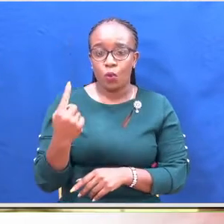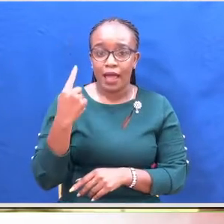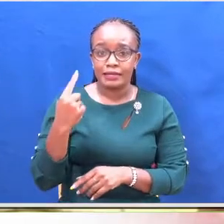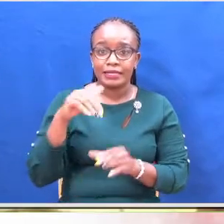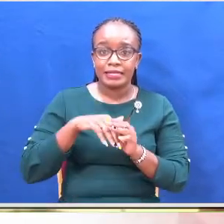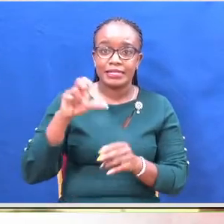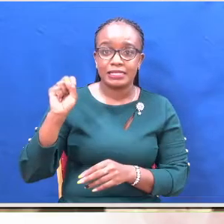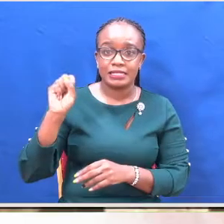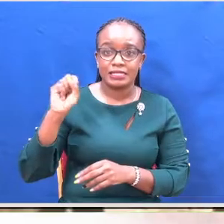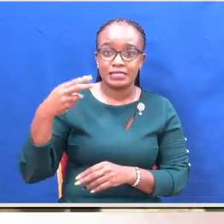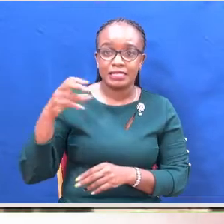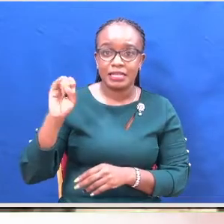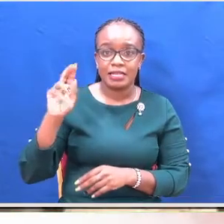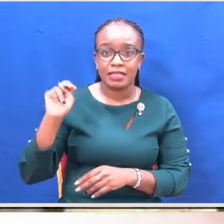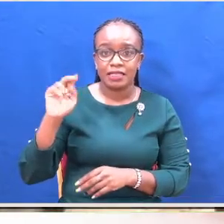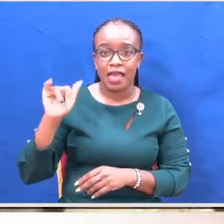Sinyalu, kaunti ya Kakamega.